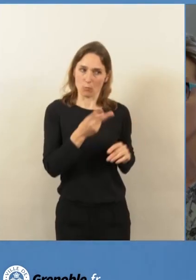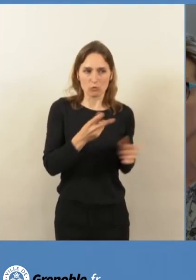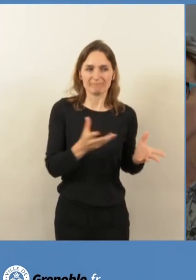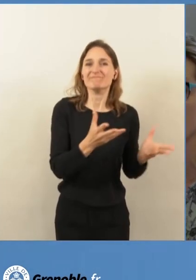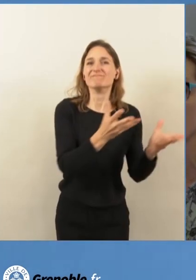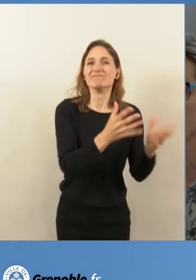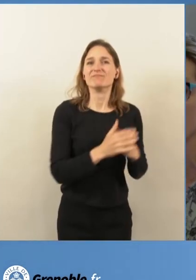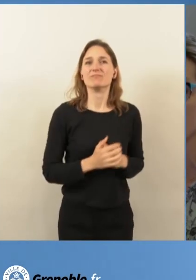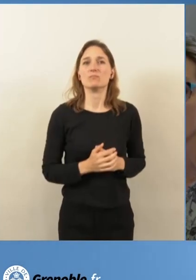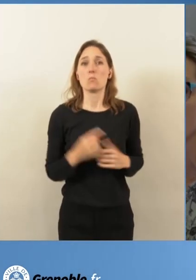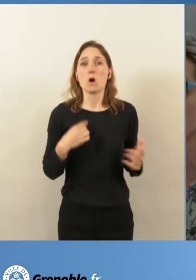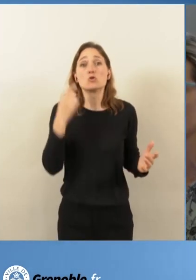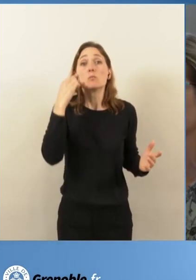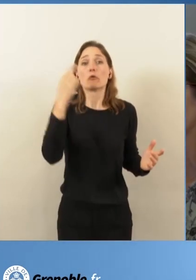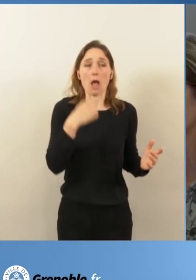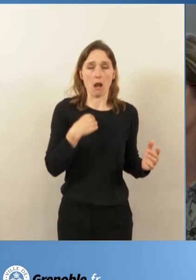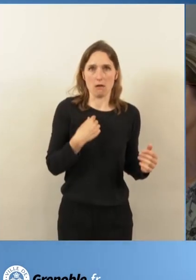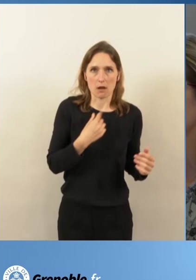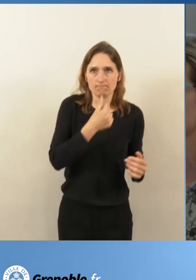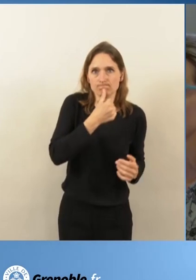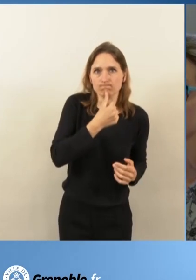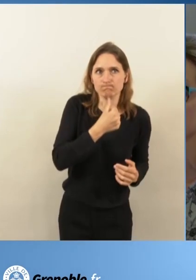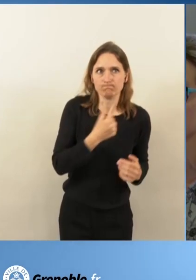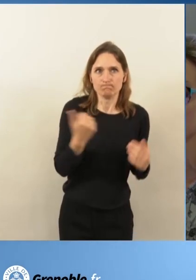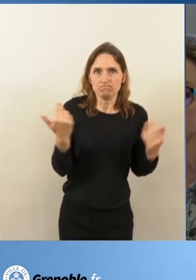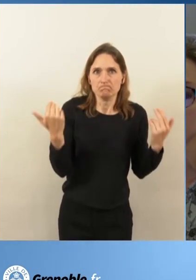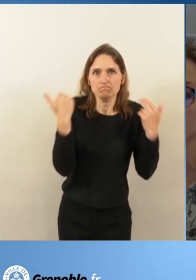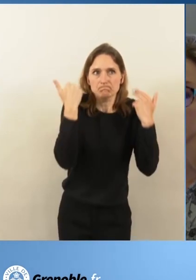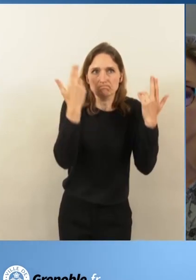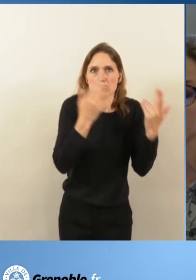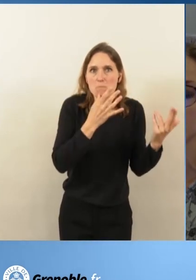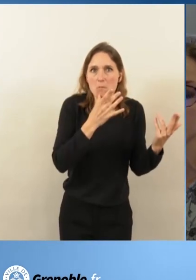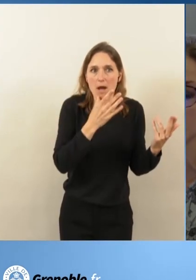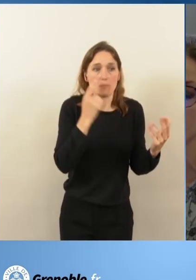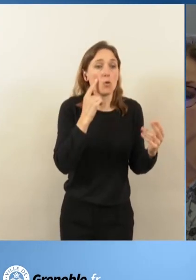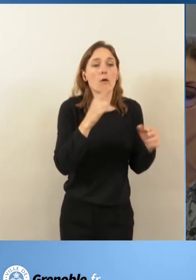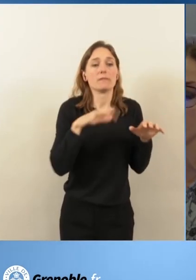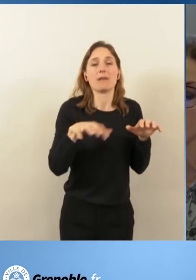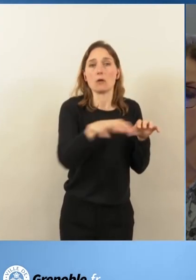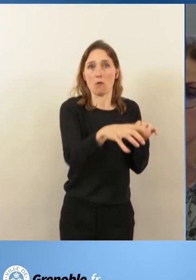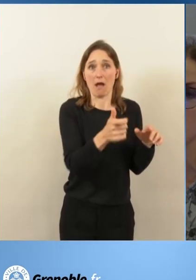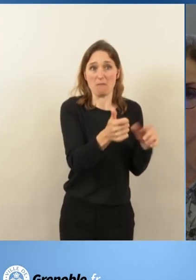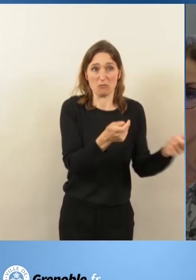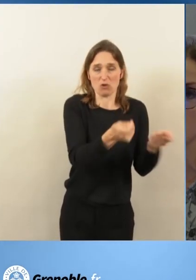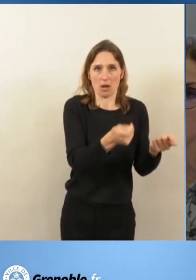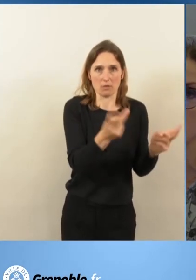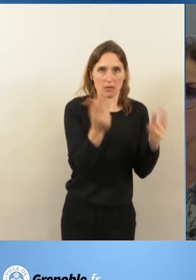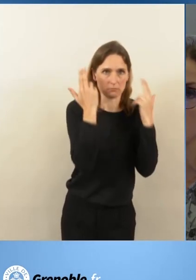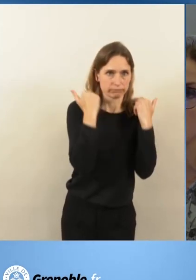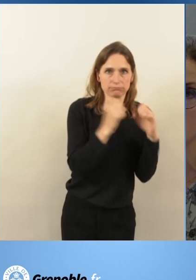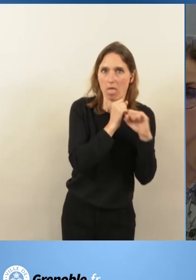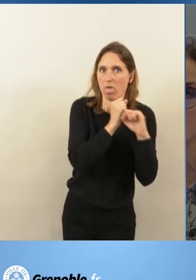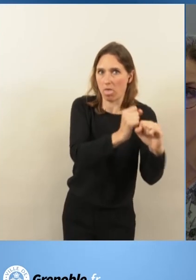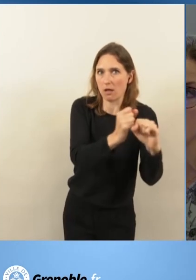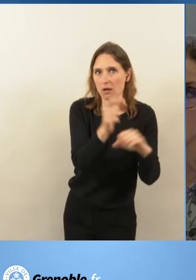je veux croire qu'elle n'a disposer d'aucun moyen sérieux d'action pour le territoire dont elle était responsable compte tenu du